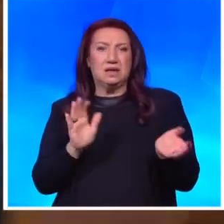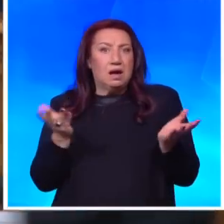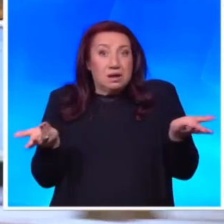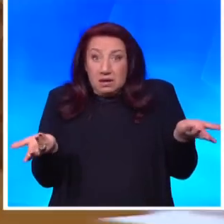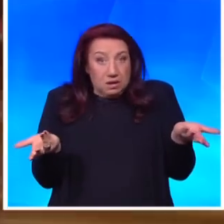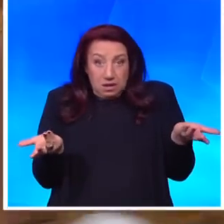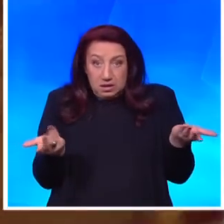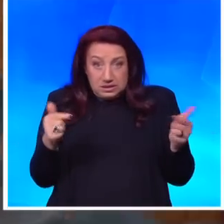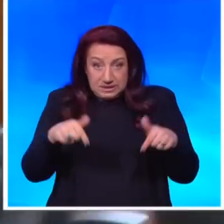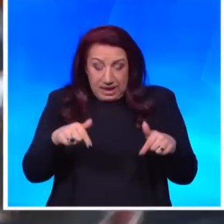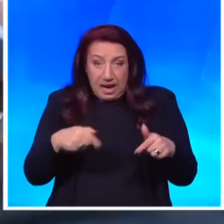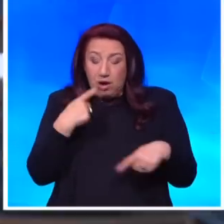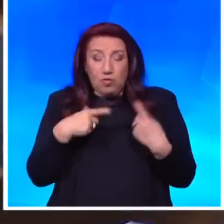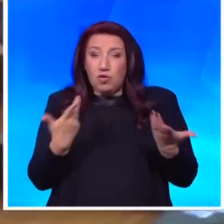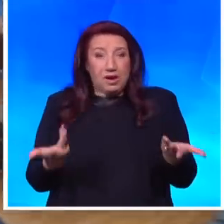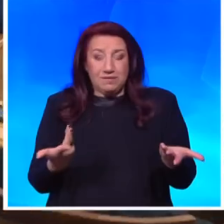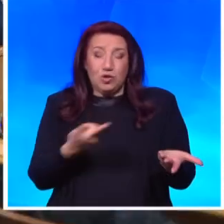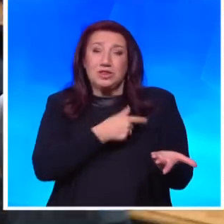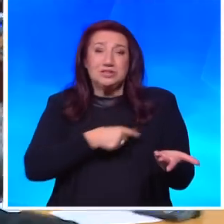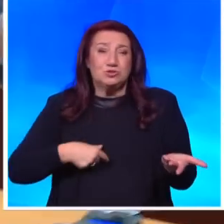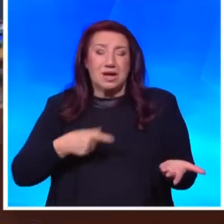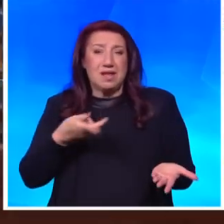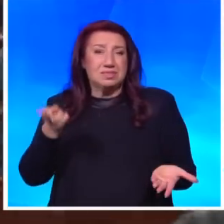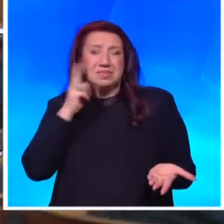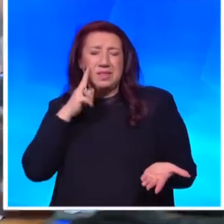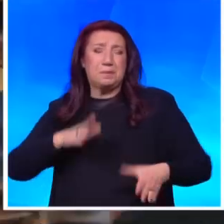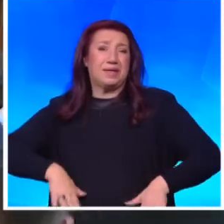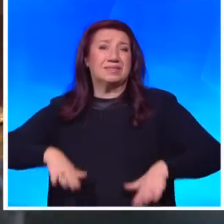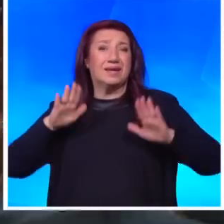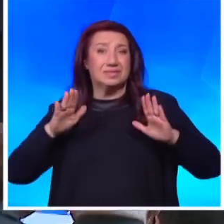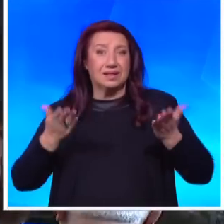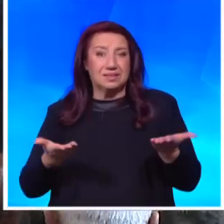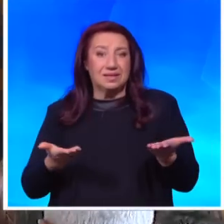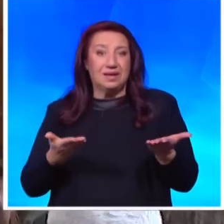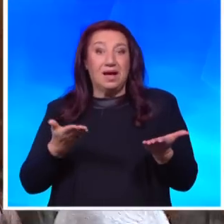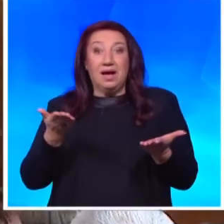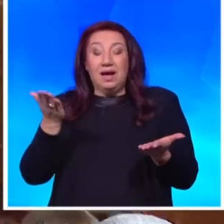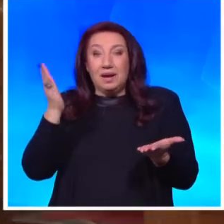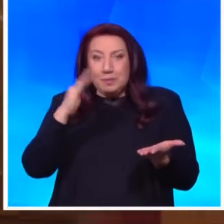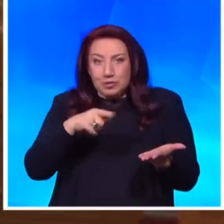национални предатели. След тези думи напрежението ескалира.